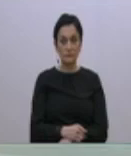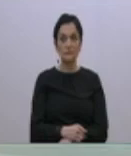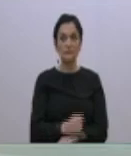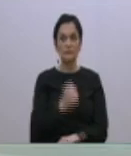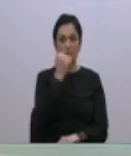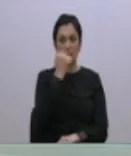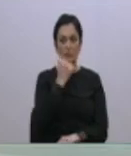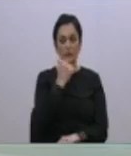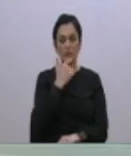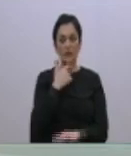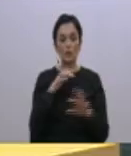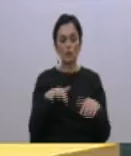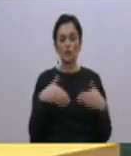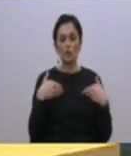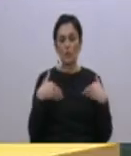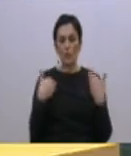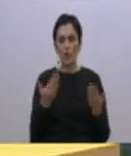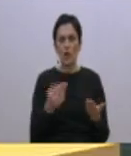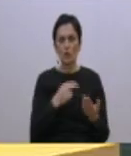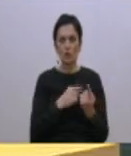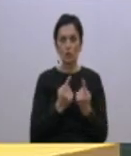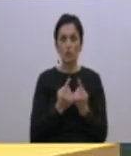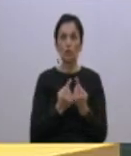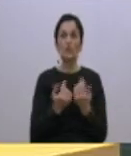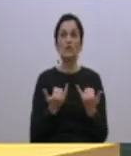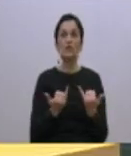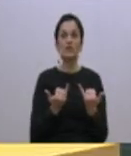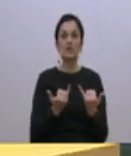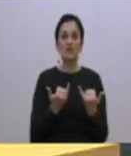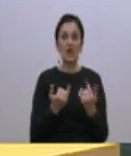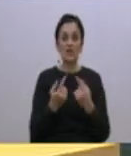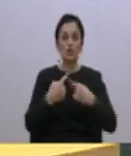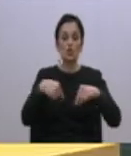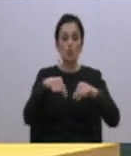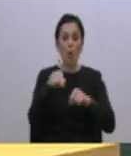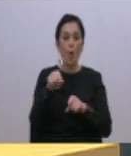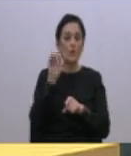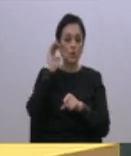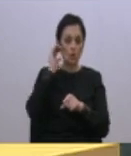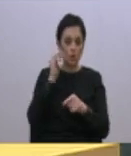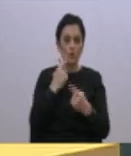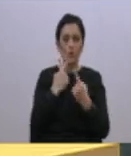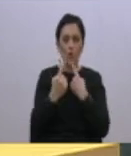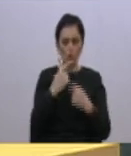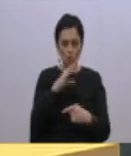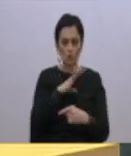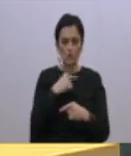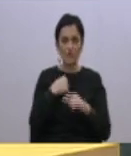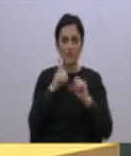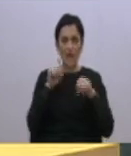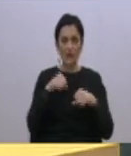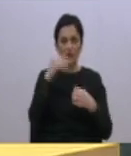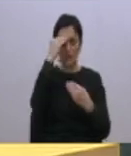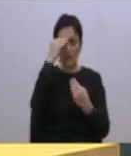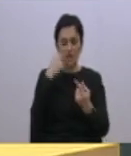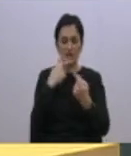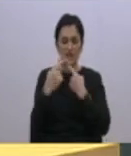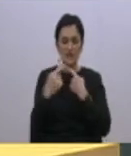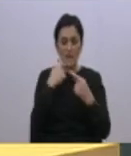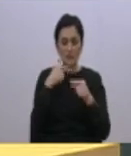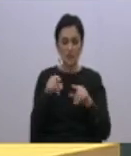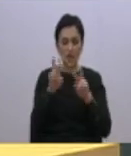Mădlo, bătrân, tăvșu, mărim, o gisam, mi-i colegi, vă adres, sa comitetul Mosmenis, o scondă, ce însă șoliba, cu ei mșe la mave teme